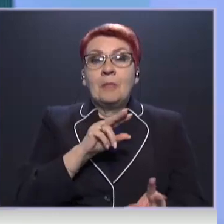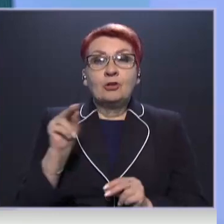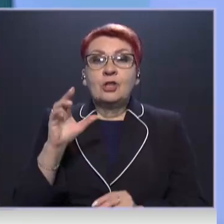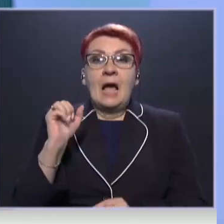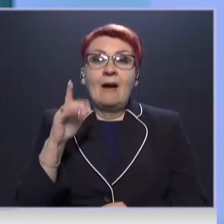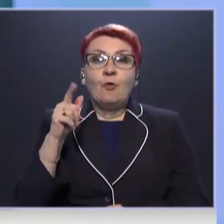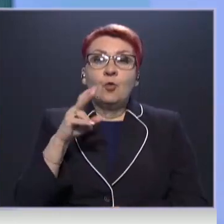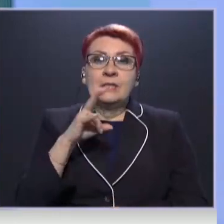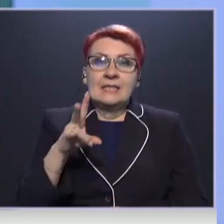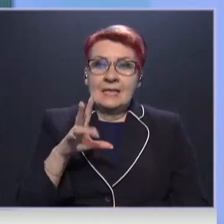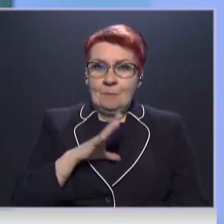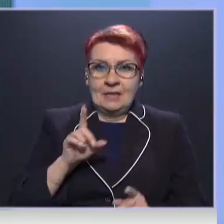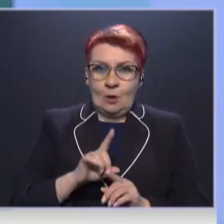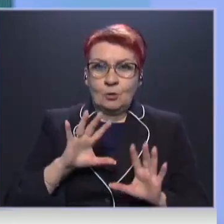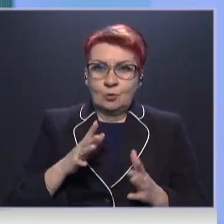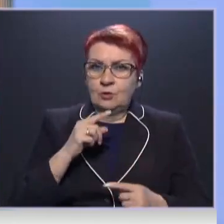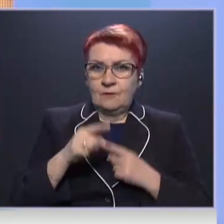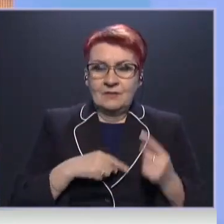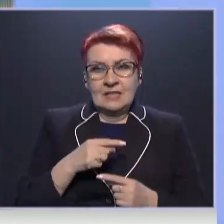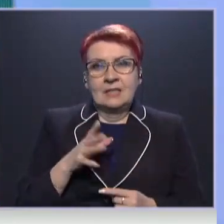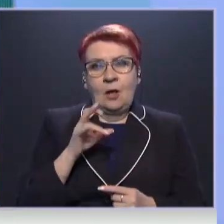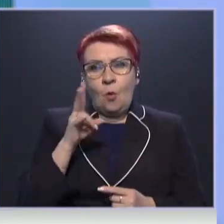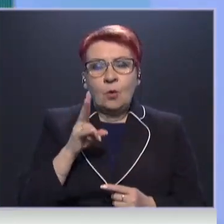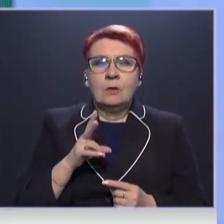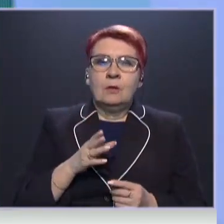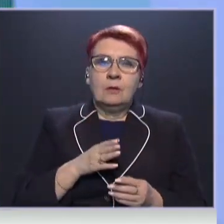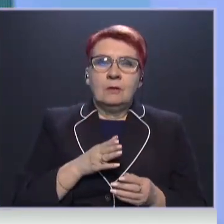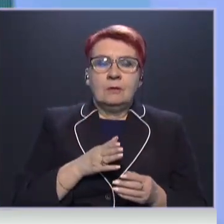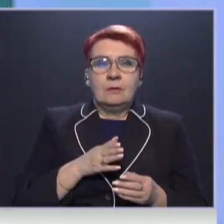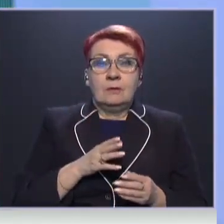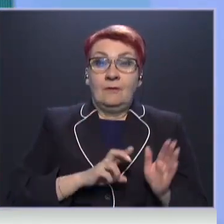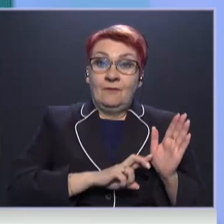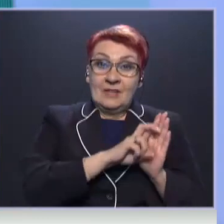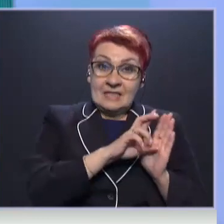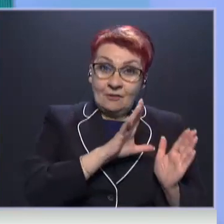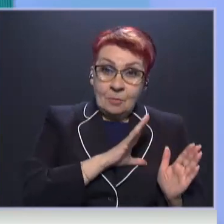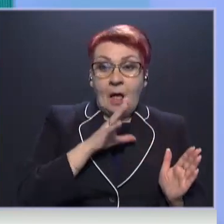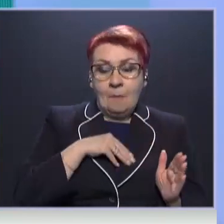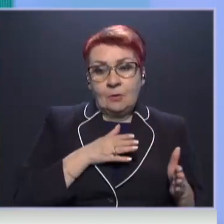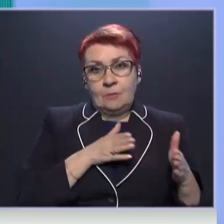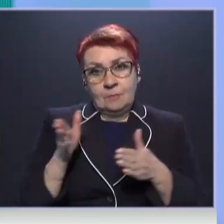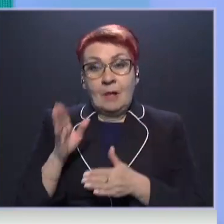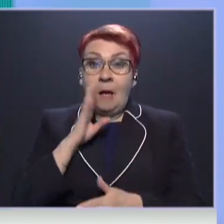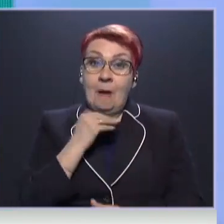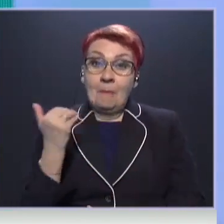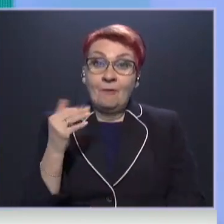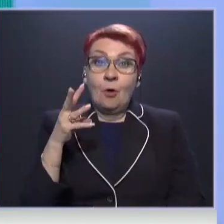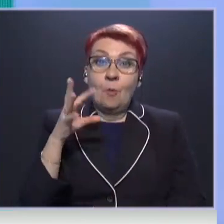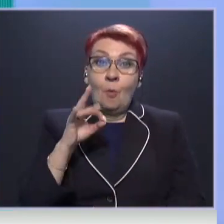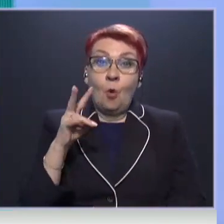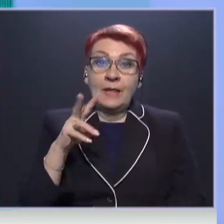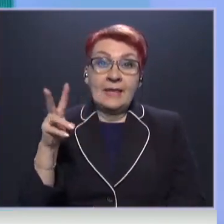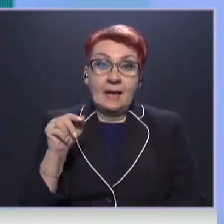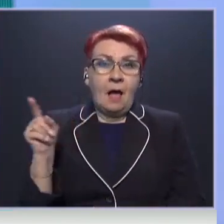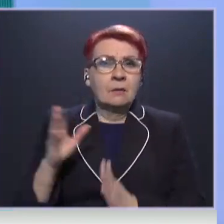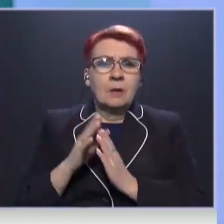Августин, он в свое время тоже уклонился из церкви. Его мать Моника, она ходила,